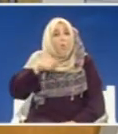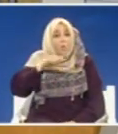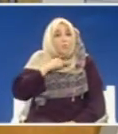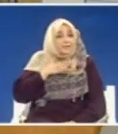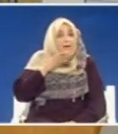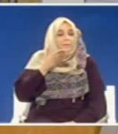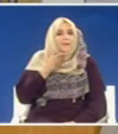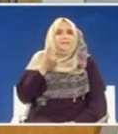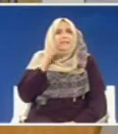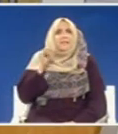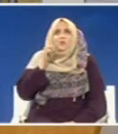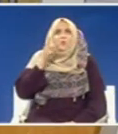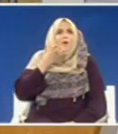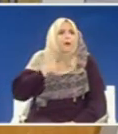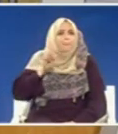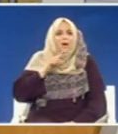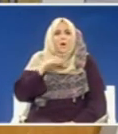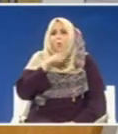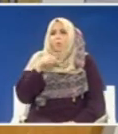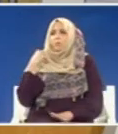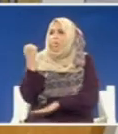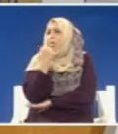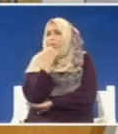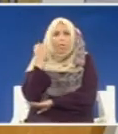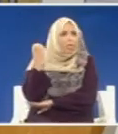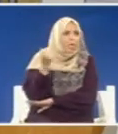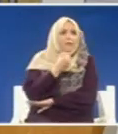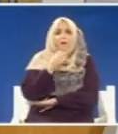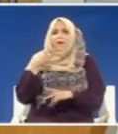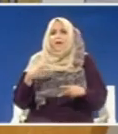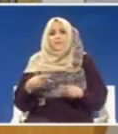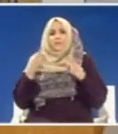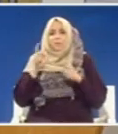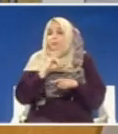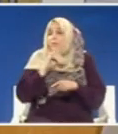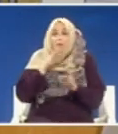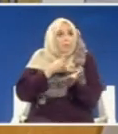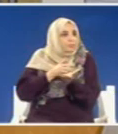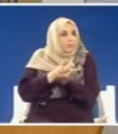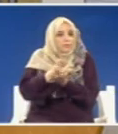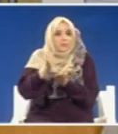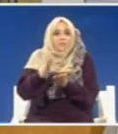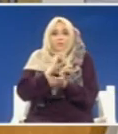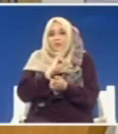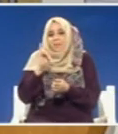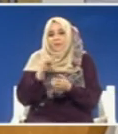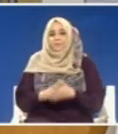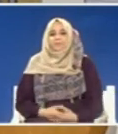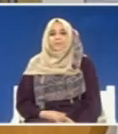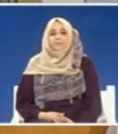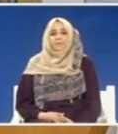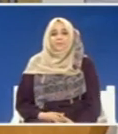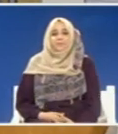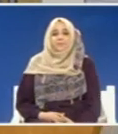سبحان لولا حبه لنا لتهنا في الدنيا ولا ضعنا ولا مهتدينا إلى سبل السلام.